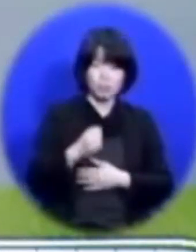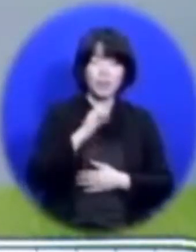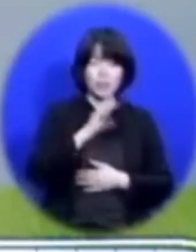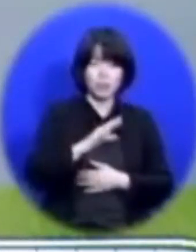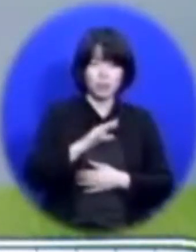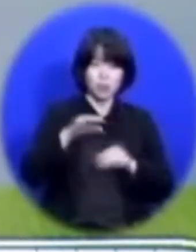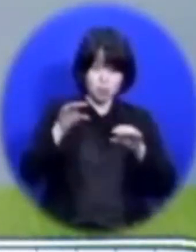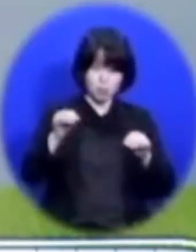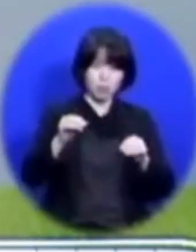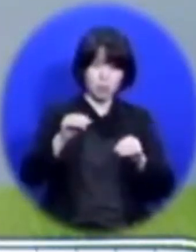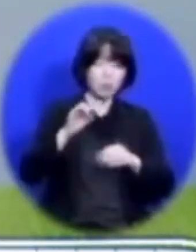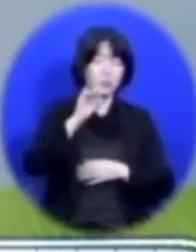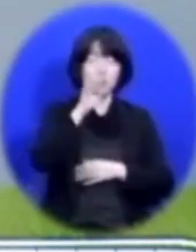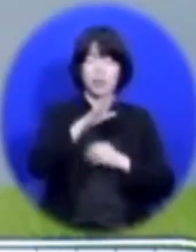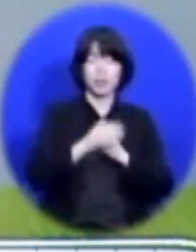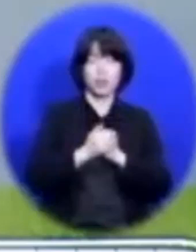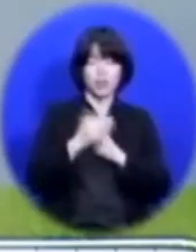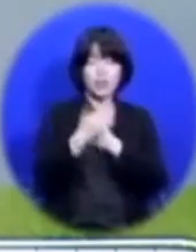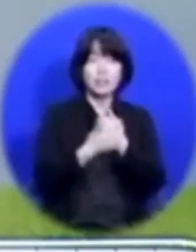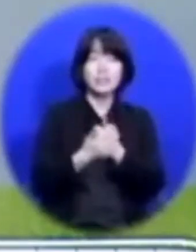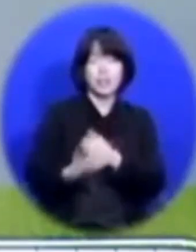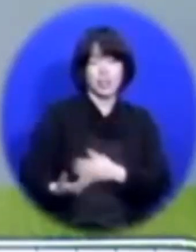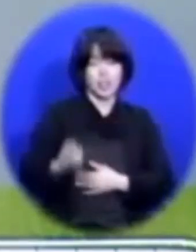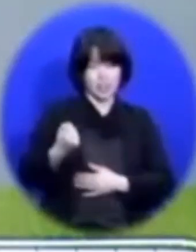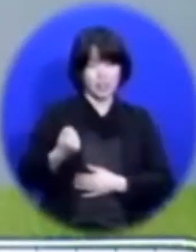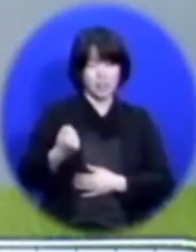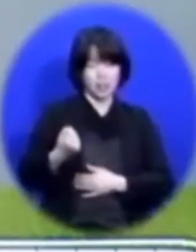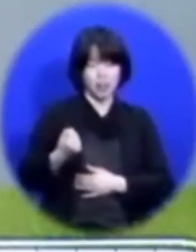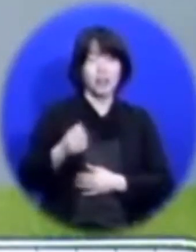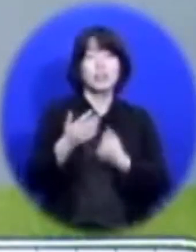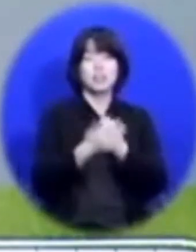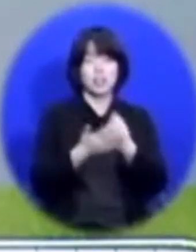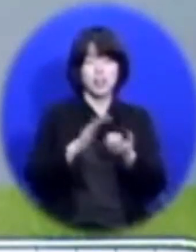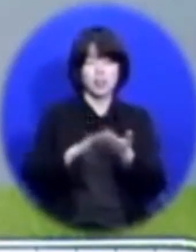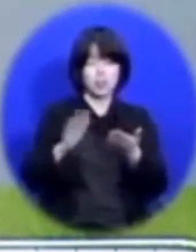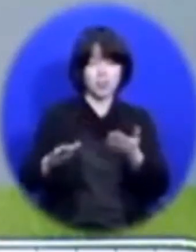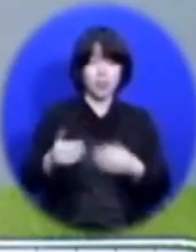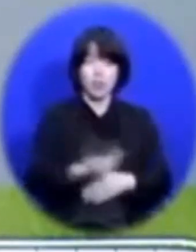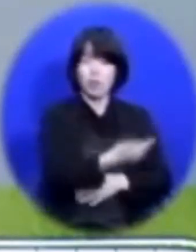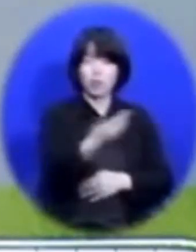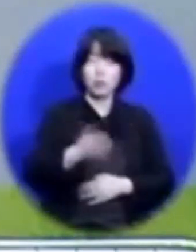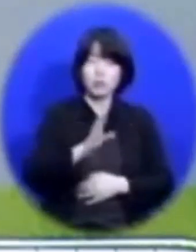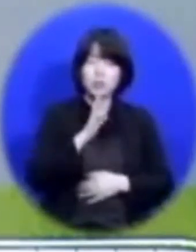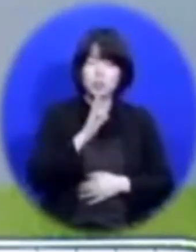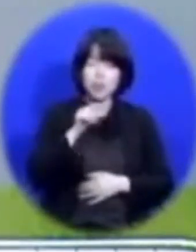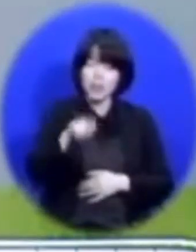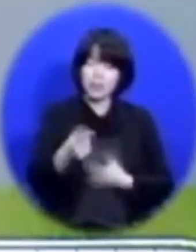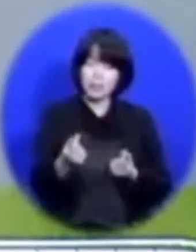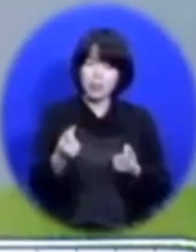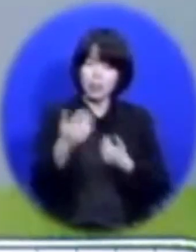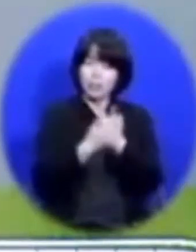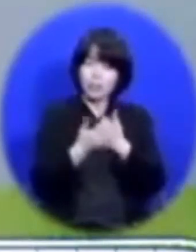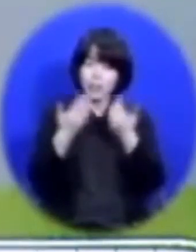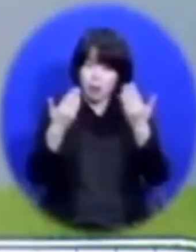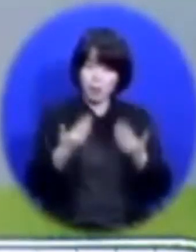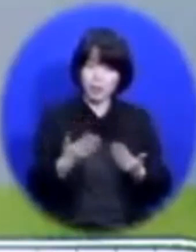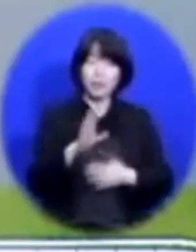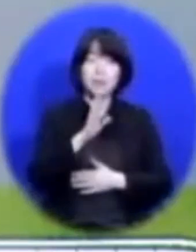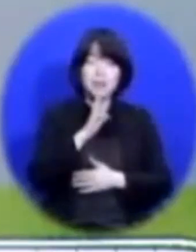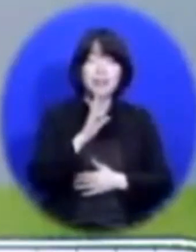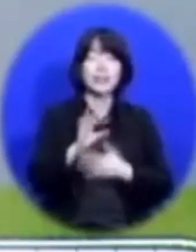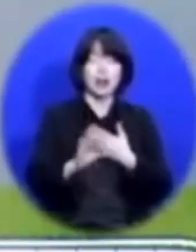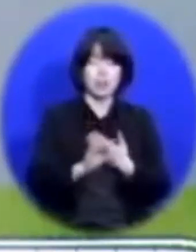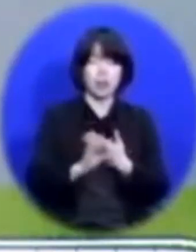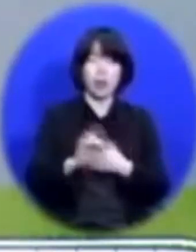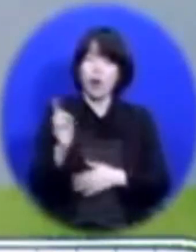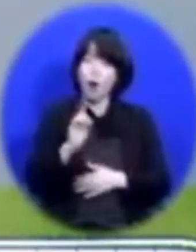은혜와사랑을받았다는사실에만만족해서는안됩니다.은혜는 당신이그것을즐길때비로소은혜입니다.만약당신이 그러한은혜를받았다면